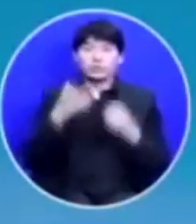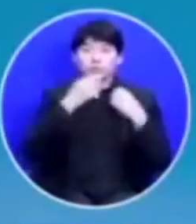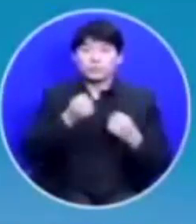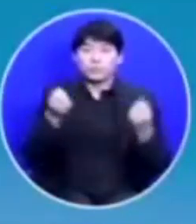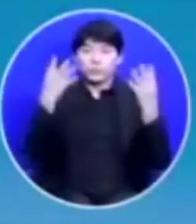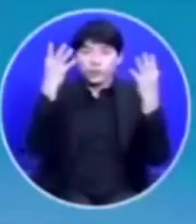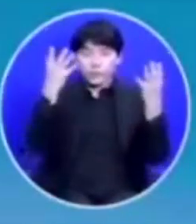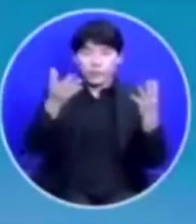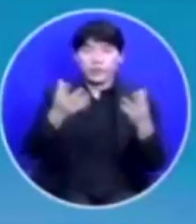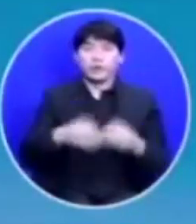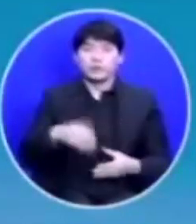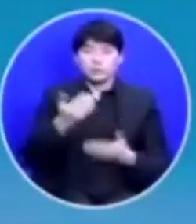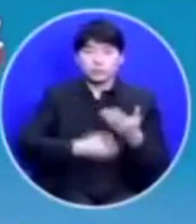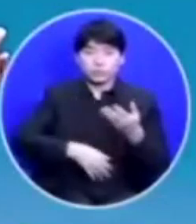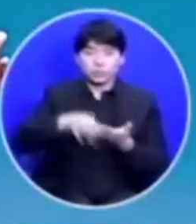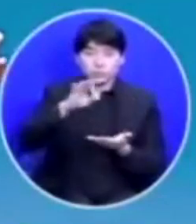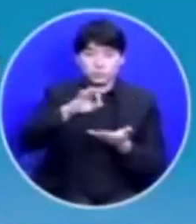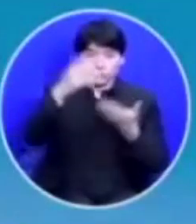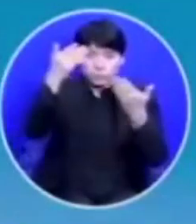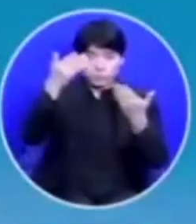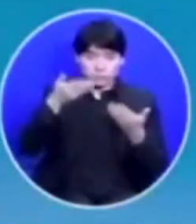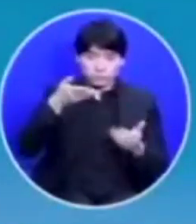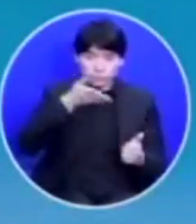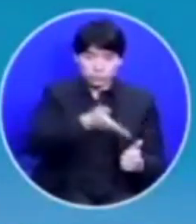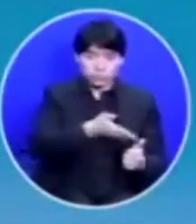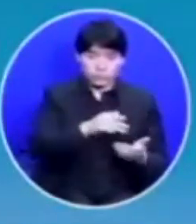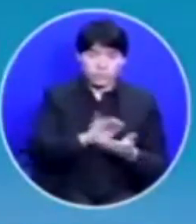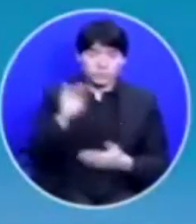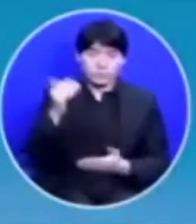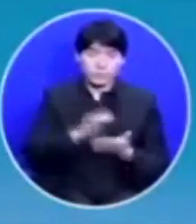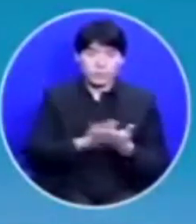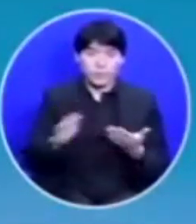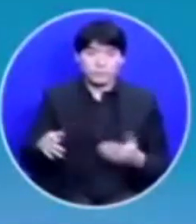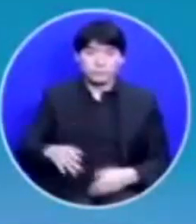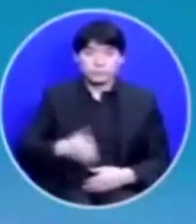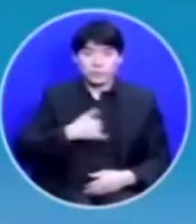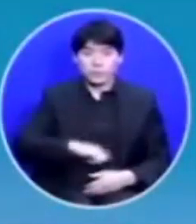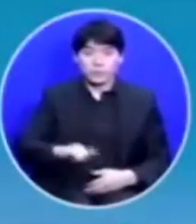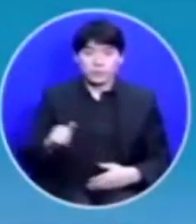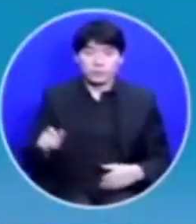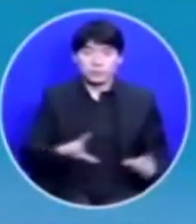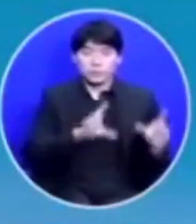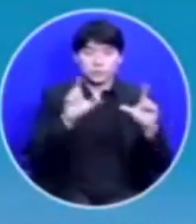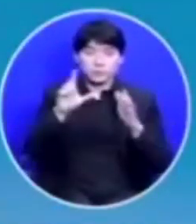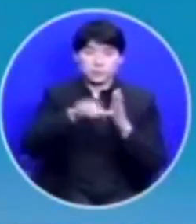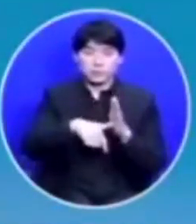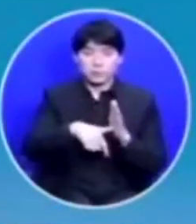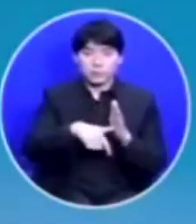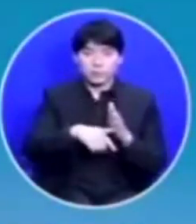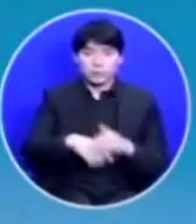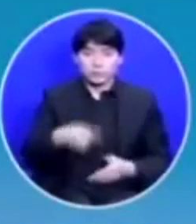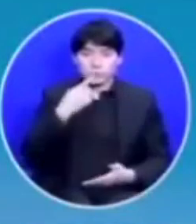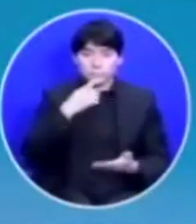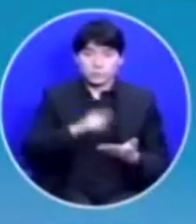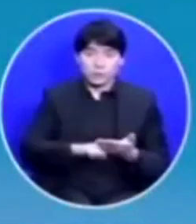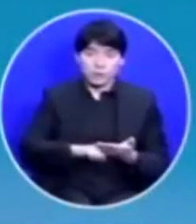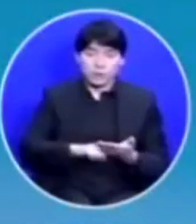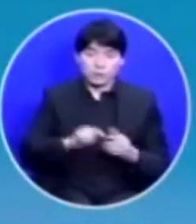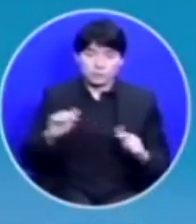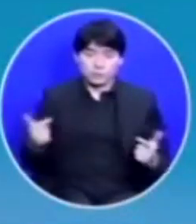여러분 앞으로 우리 자녀들이 살아가는 세상은 만만치 않습니다 가정 쉽지가